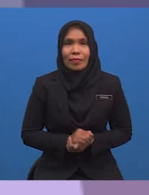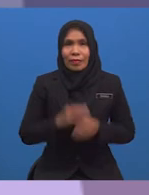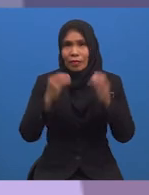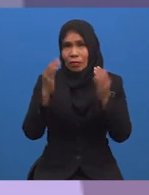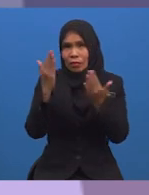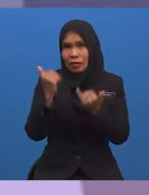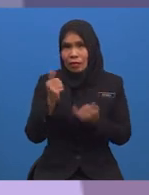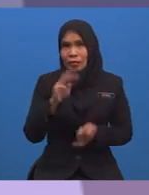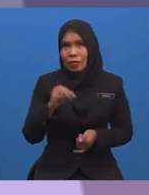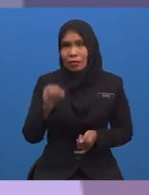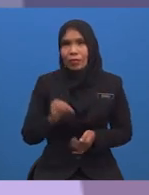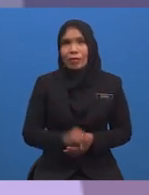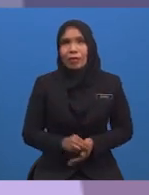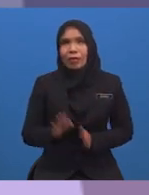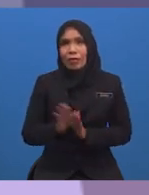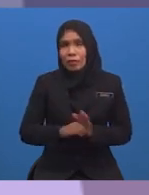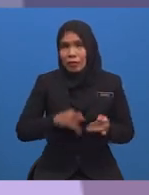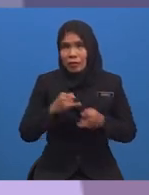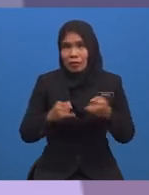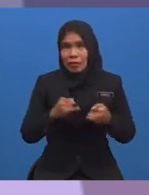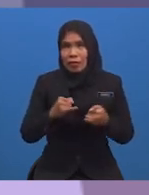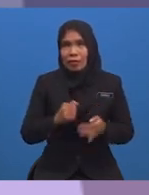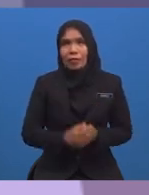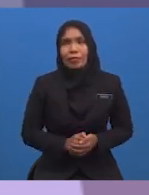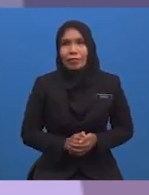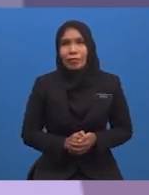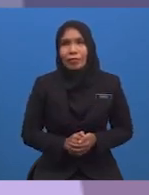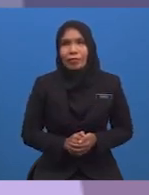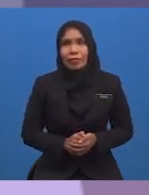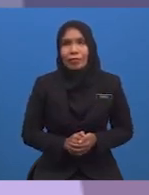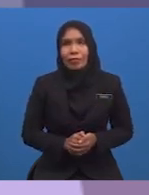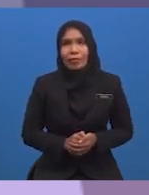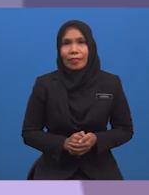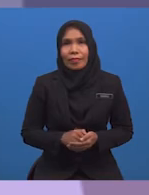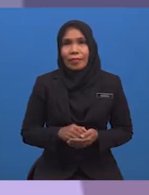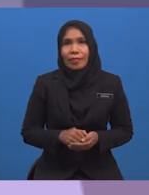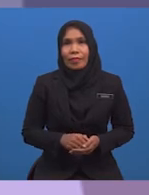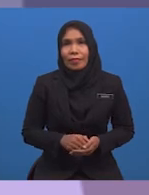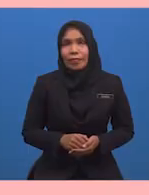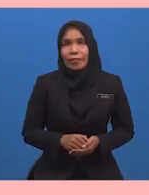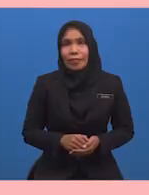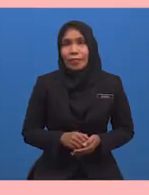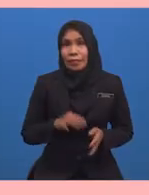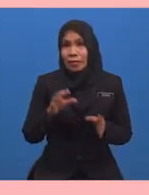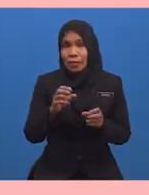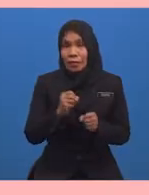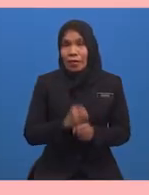Cikgu harap murid-murid berjaya menguasai objektif pembelajaran kita, iaitu